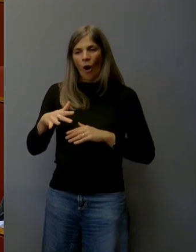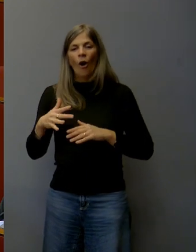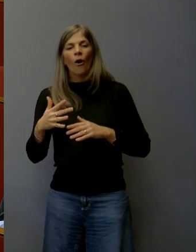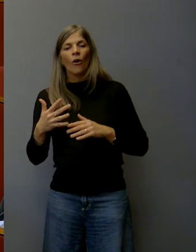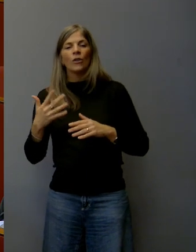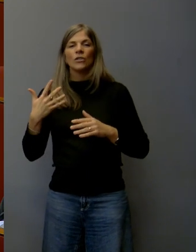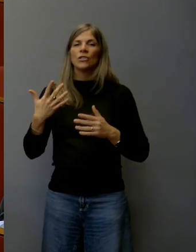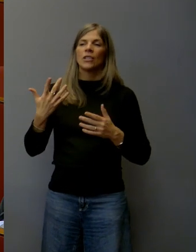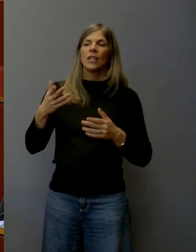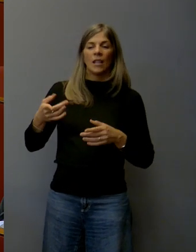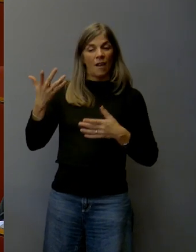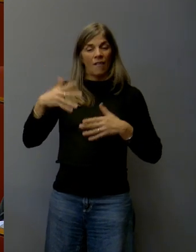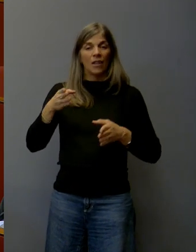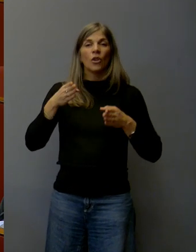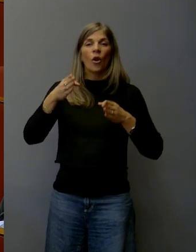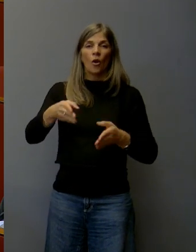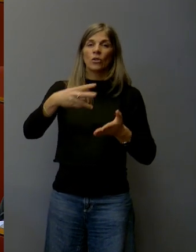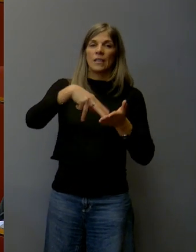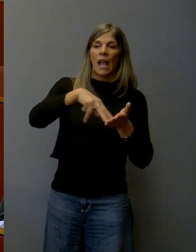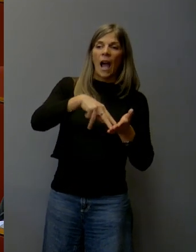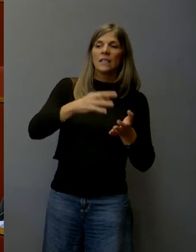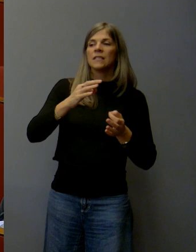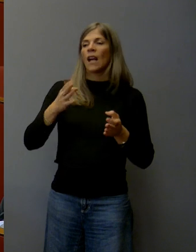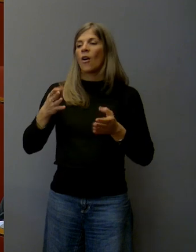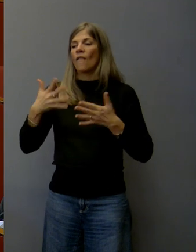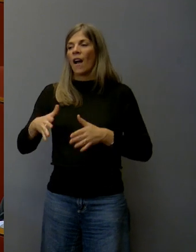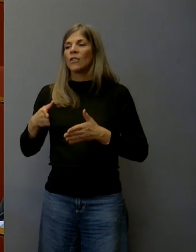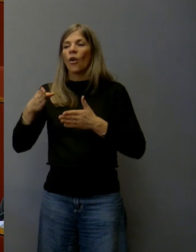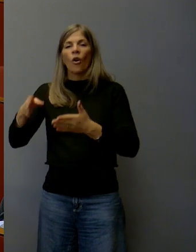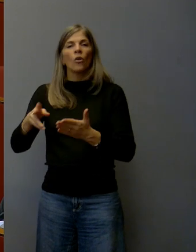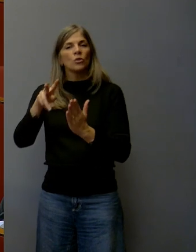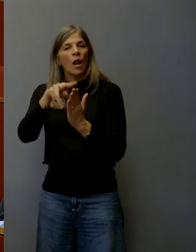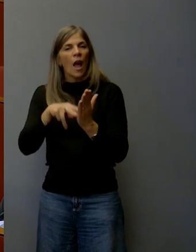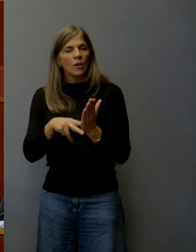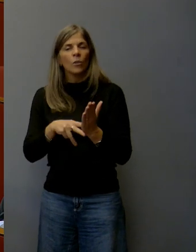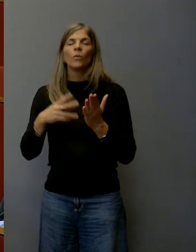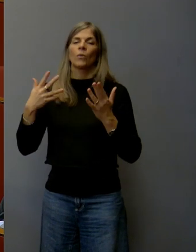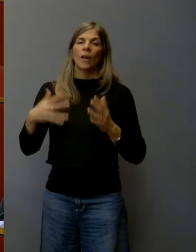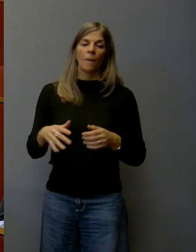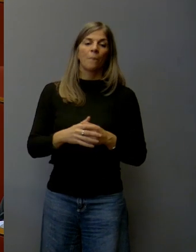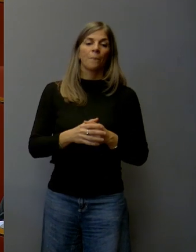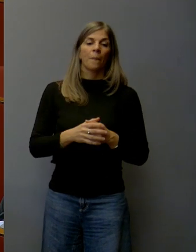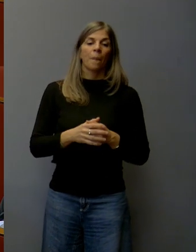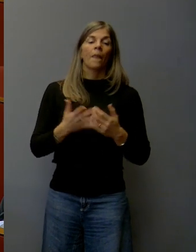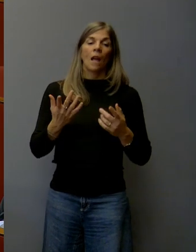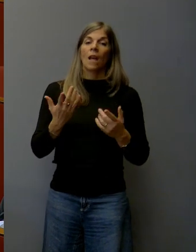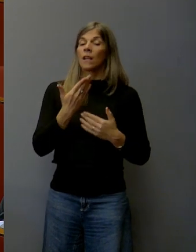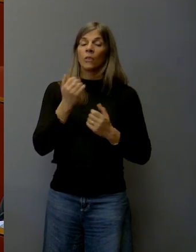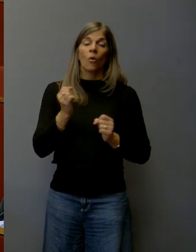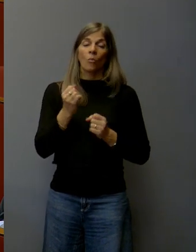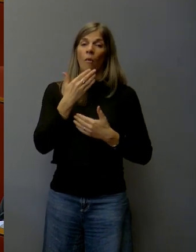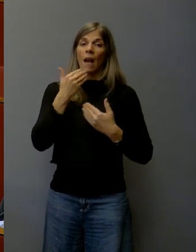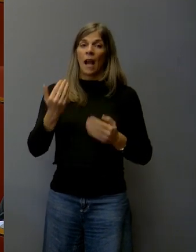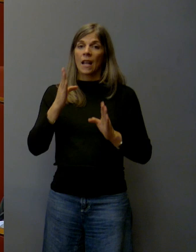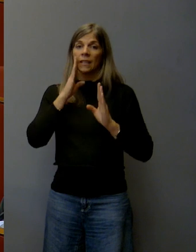partecipato al corso di danza o che hanno fatto il corso di lettura c'è nei mille di cose quello che non può mancare l'attenzione a questo